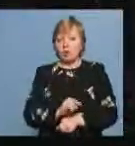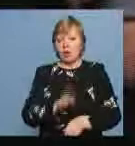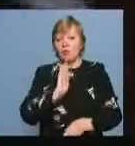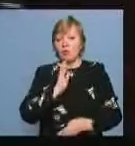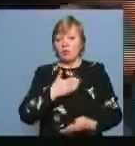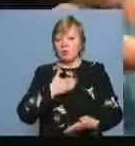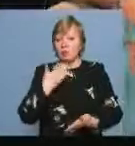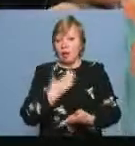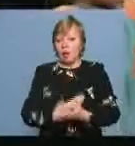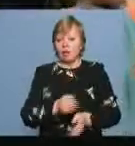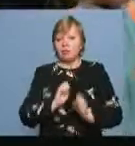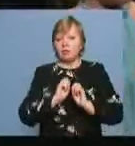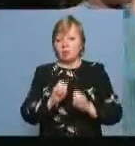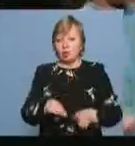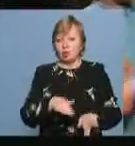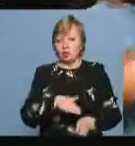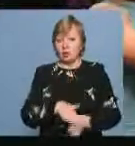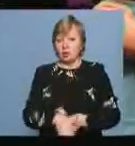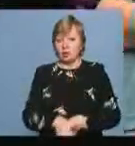самоотдачей. Давай, я тебе